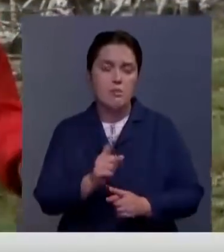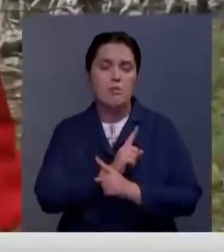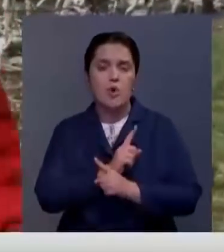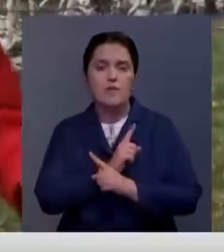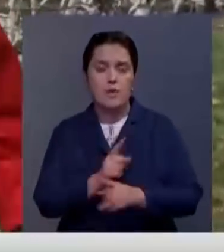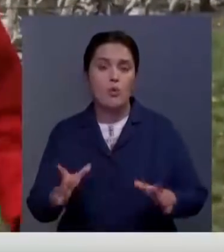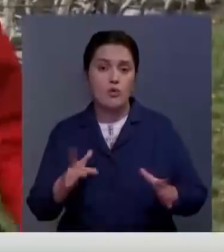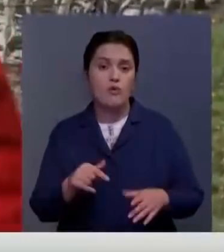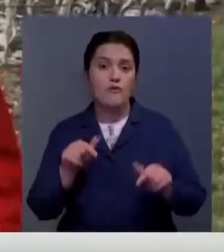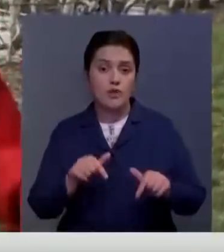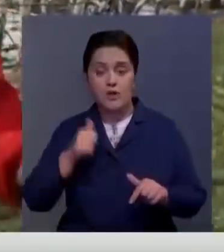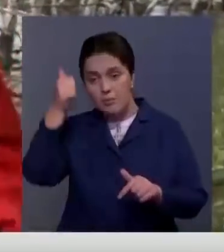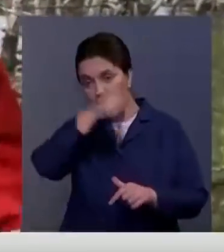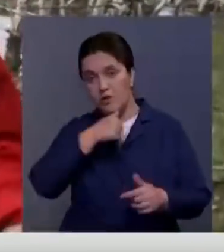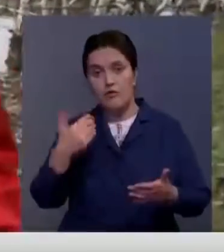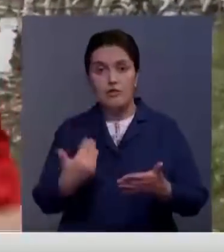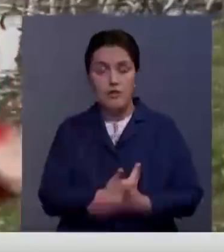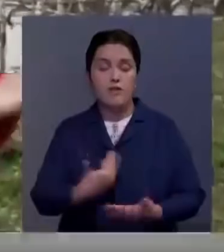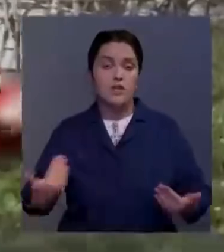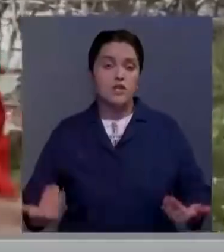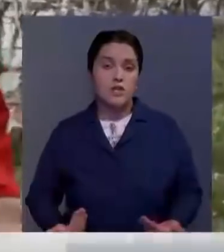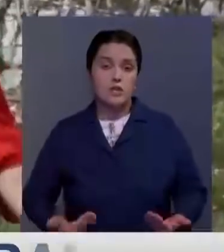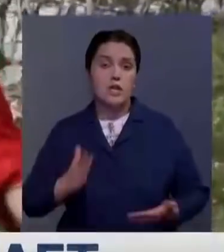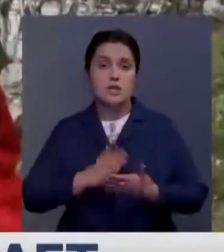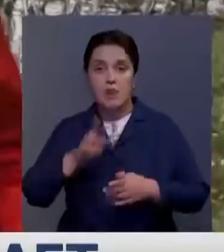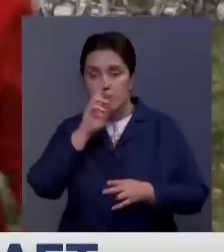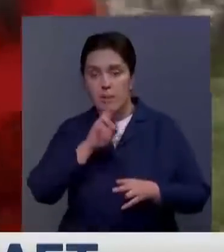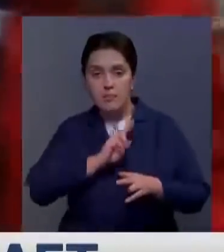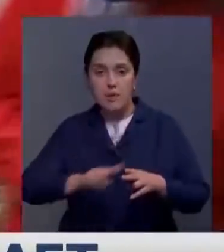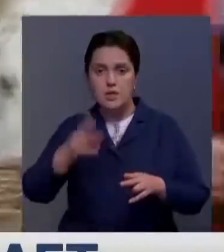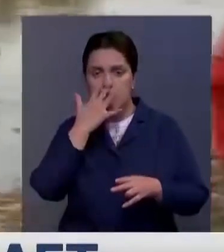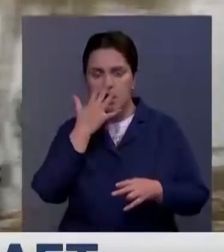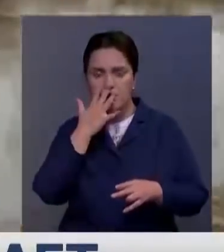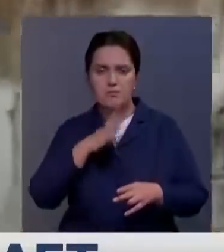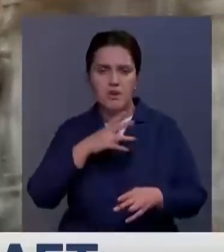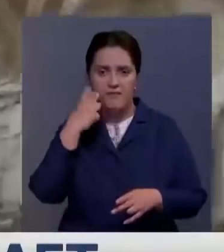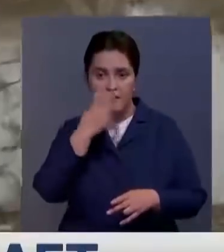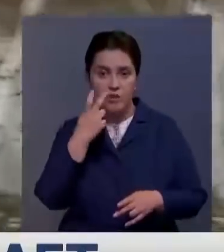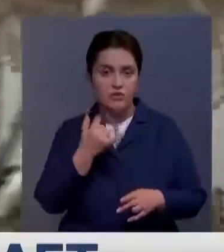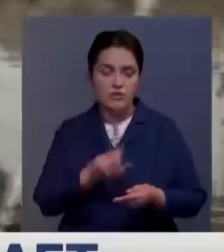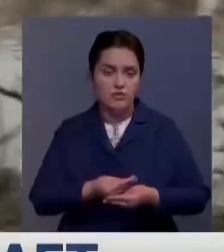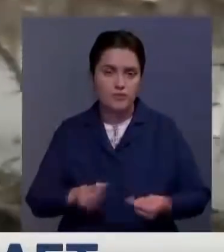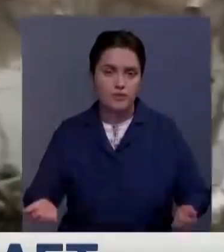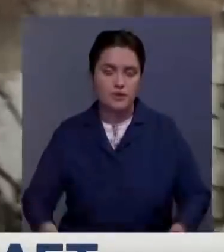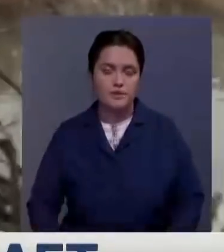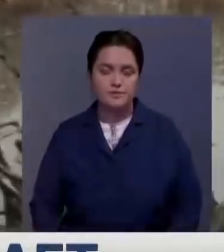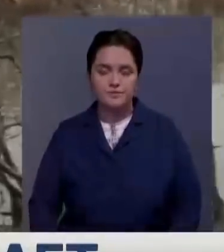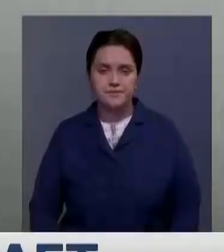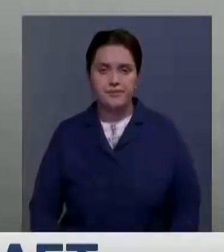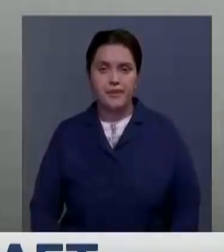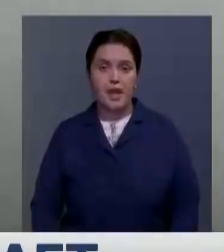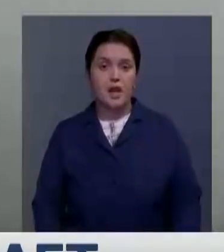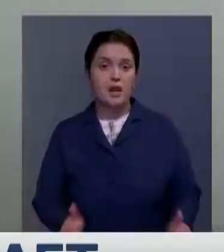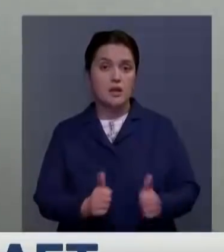году в нем вновь появилась жизнь. И более того, пропал запах, который долгие годы беспокоил местных жителей. Недавно вокруг